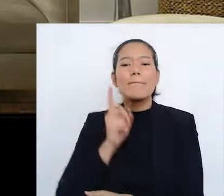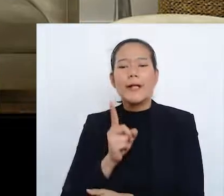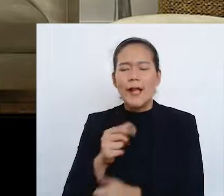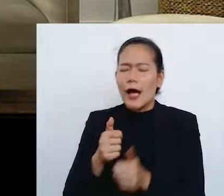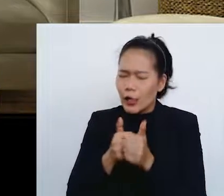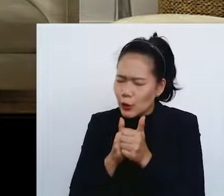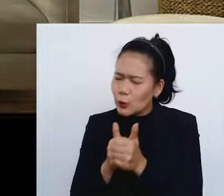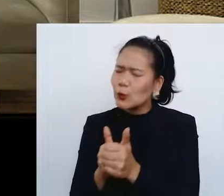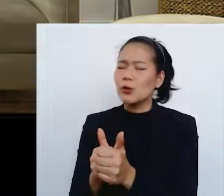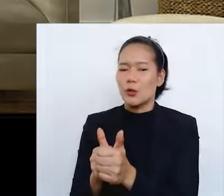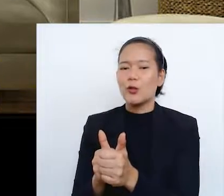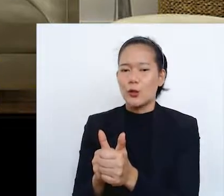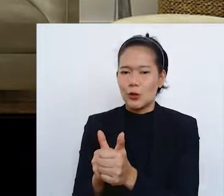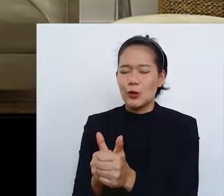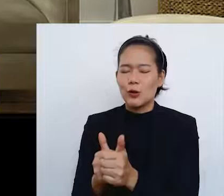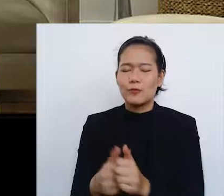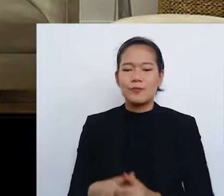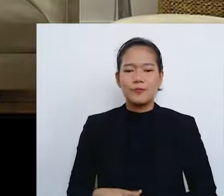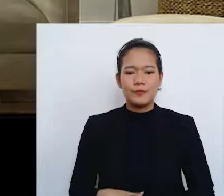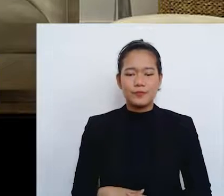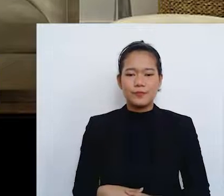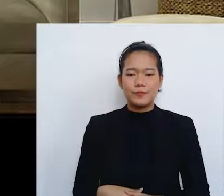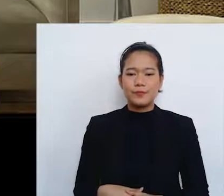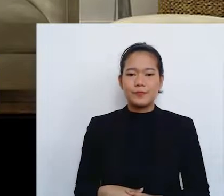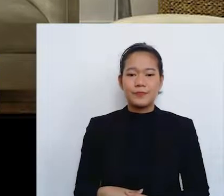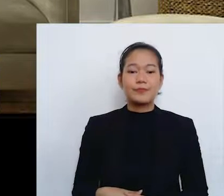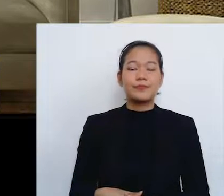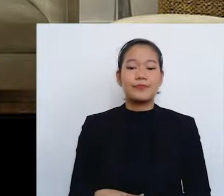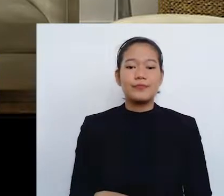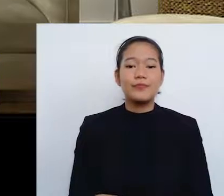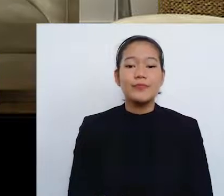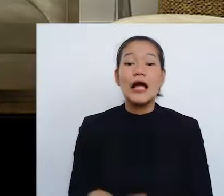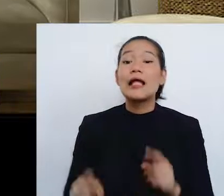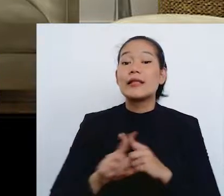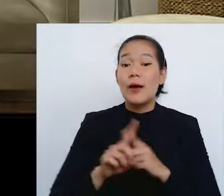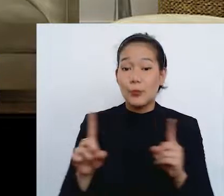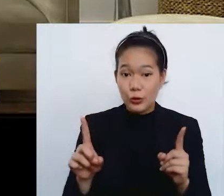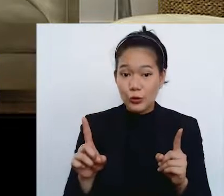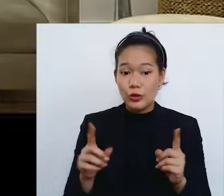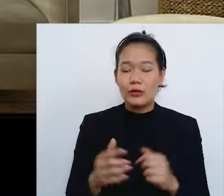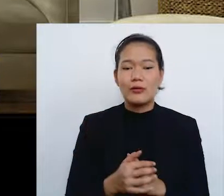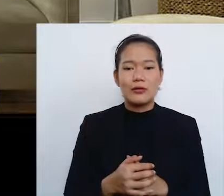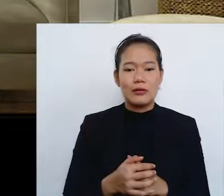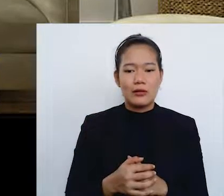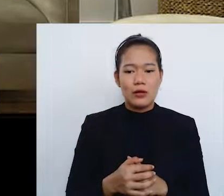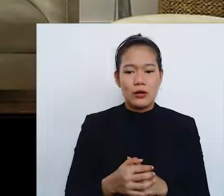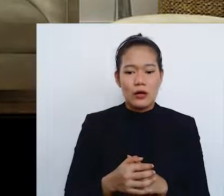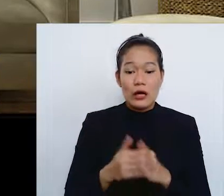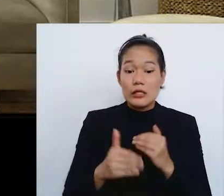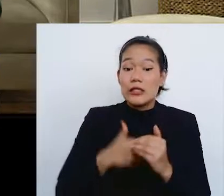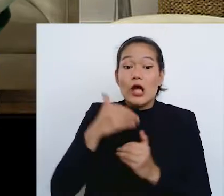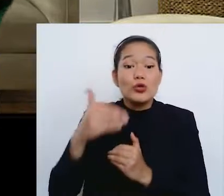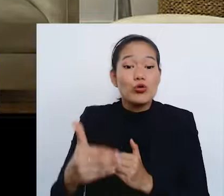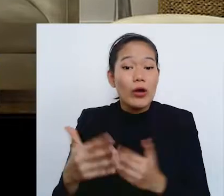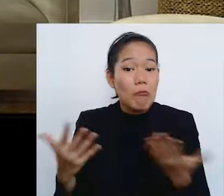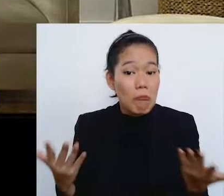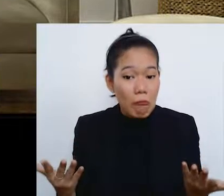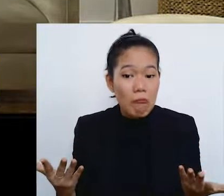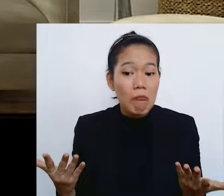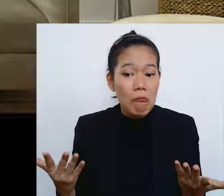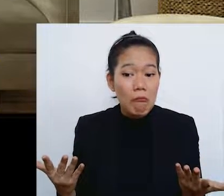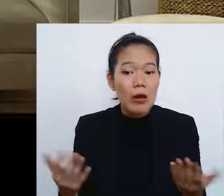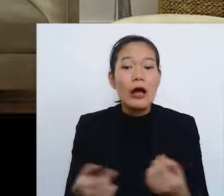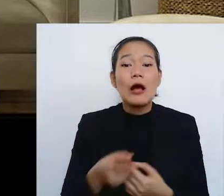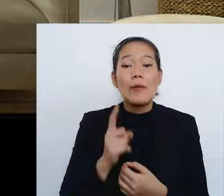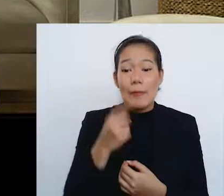yang diperintahkan oleh Tuhan kepada mereka. Namun, tidak untuk selanjutnya,